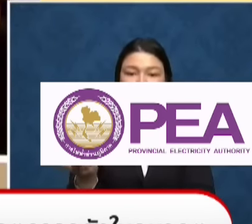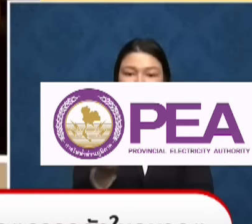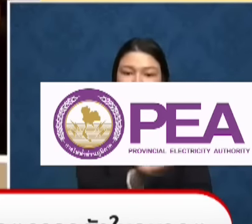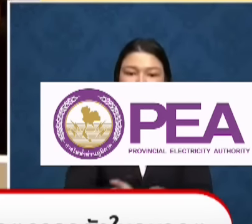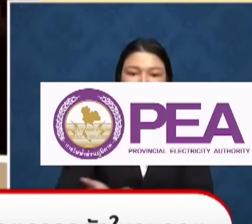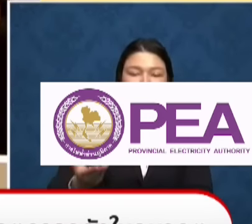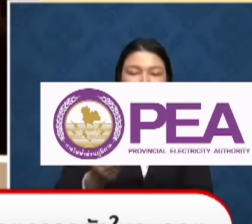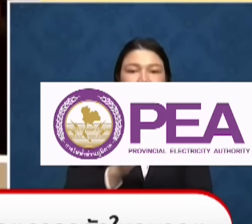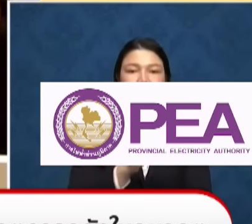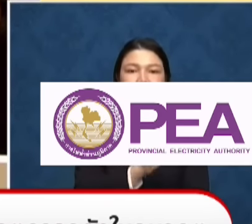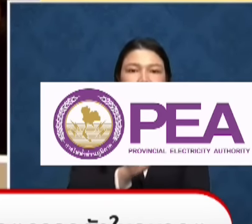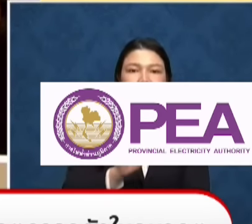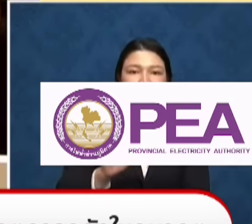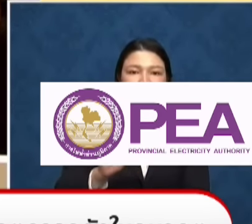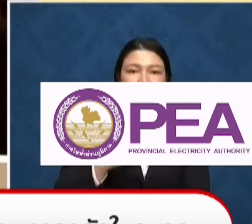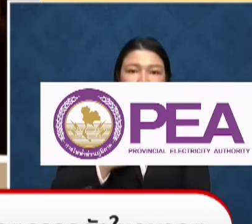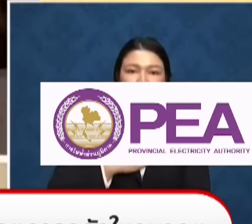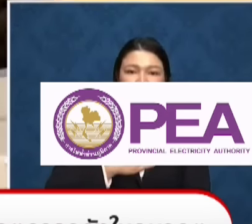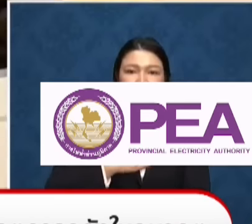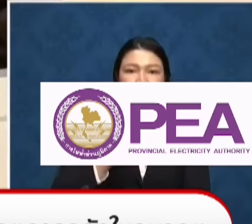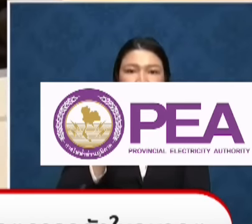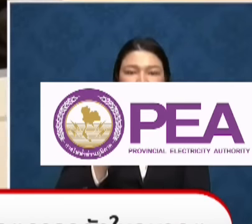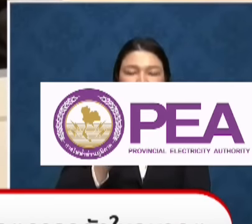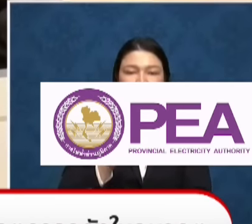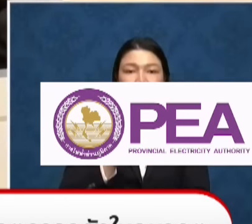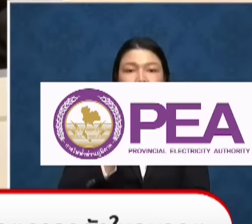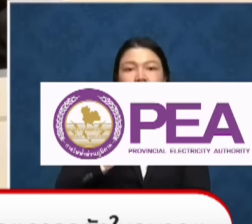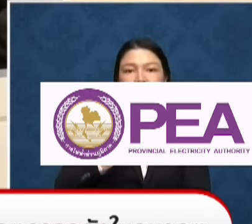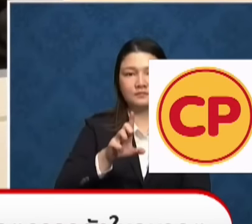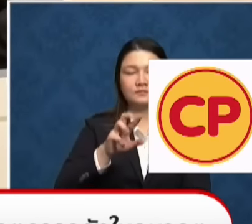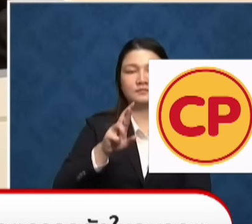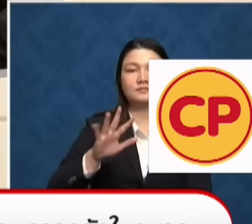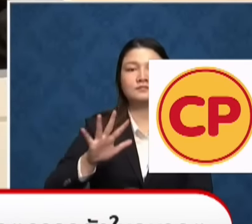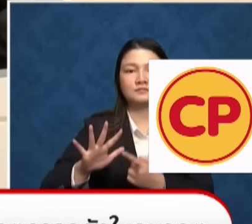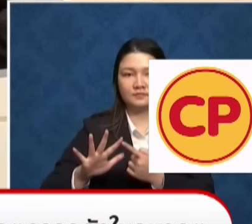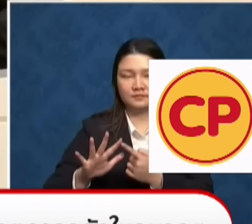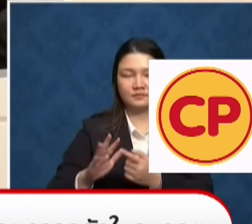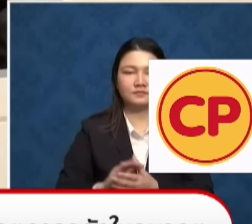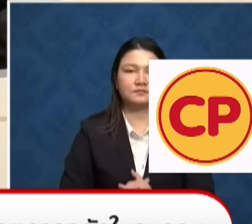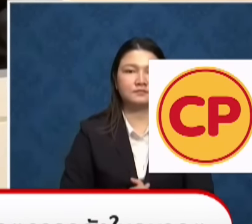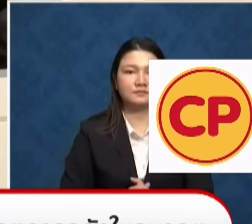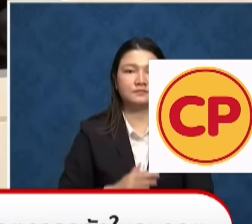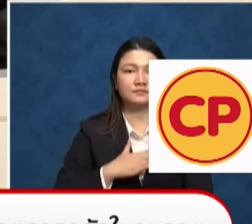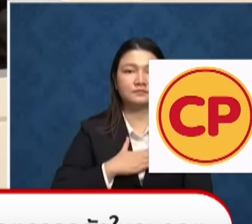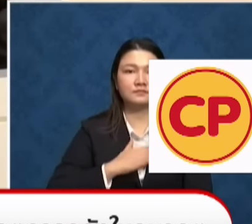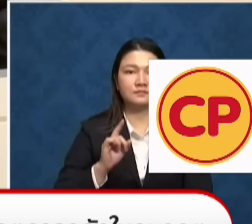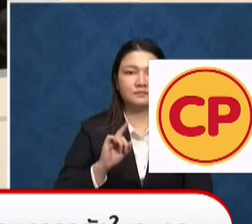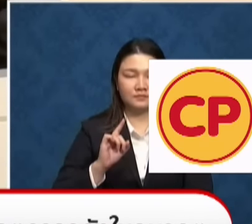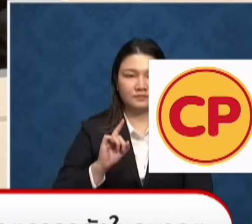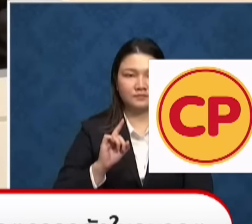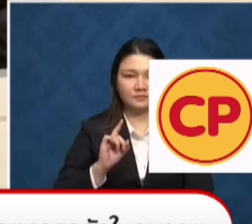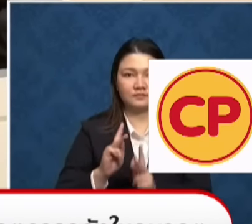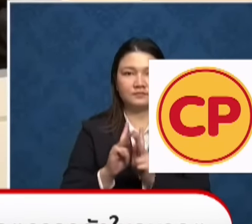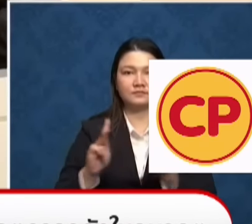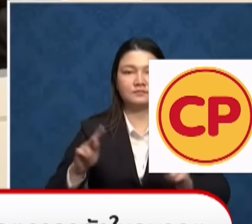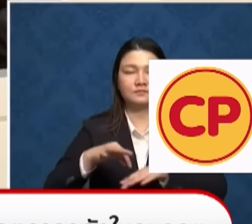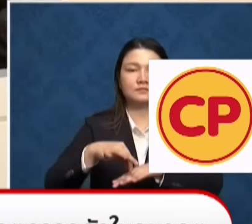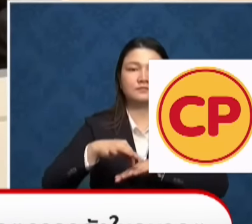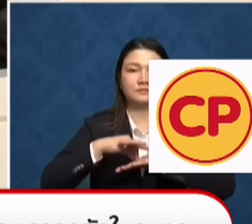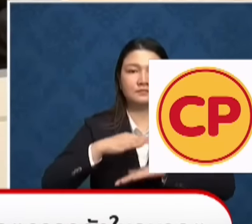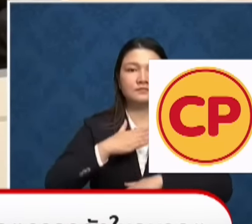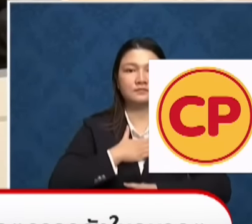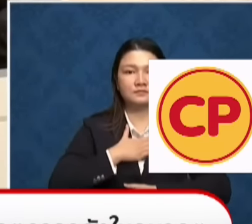านะกรรมการเสียงข้างน้อยอันนี้เนี่ยข้ออภิปรายในมาตรา4ขอลดงบประมาณรายจ่ายนะคะไปฟัง